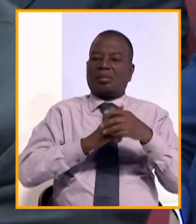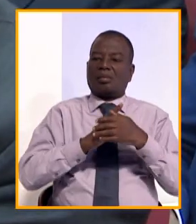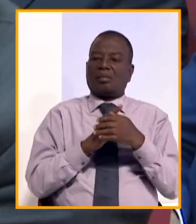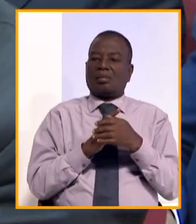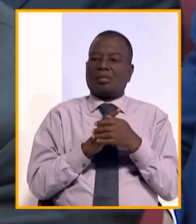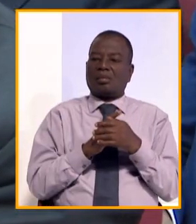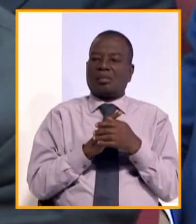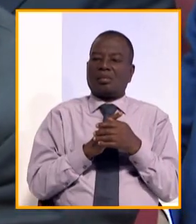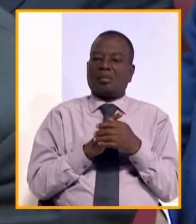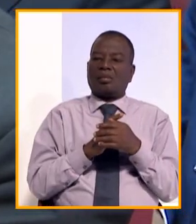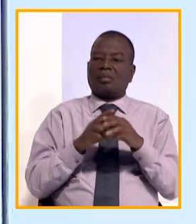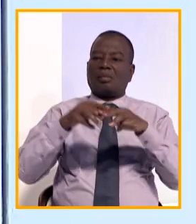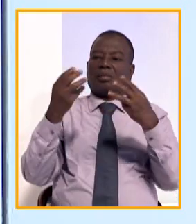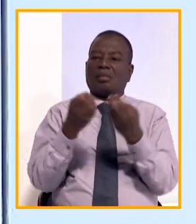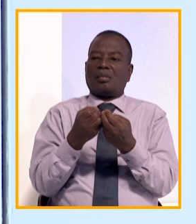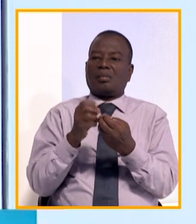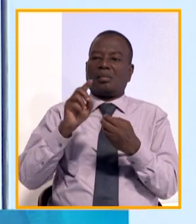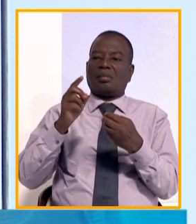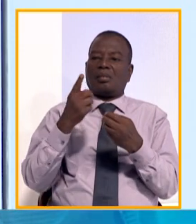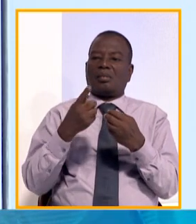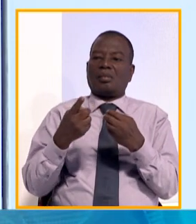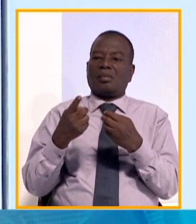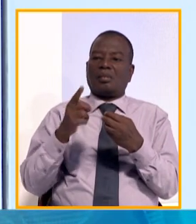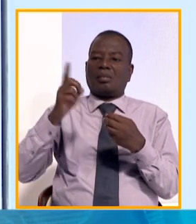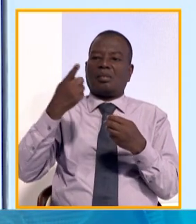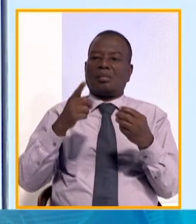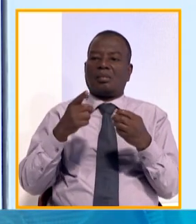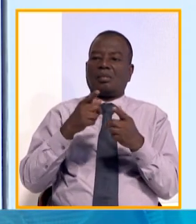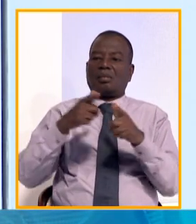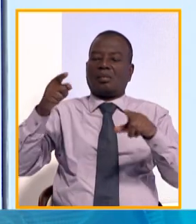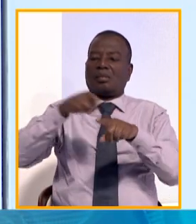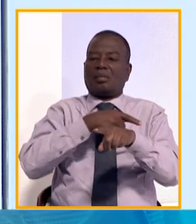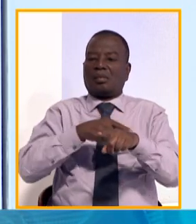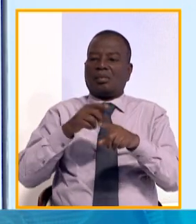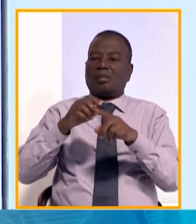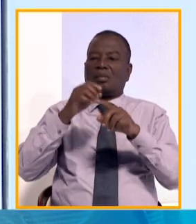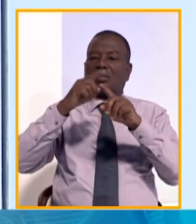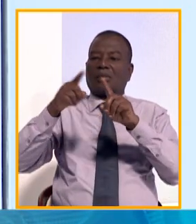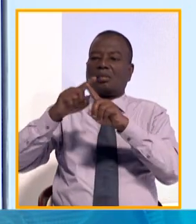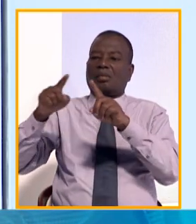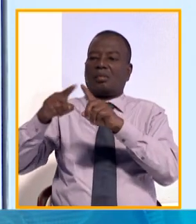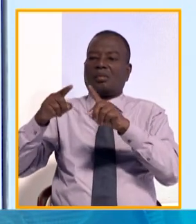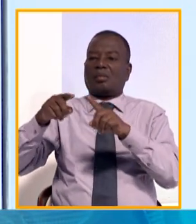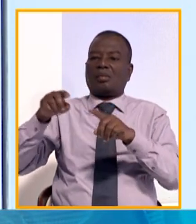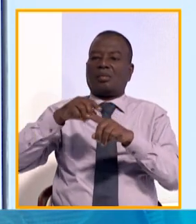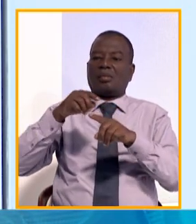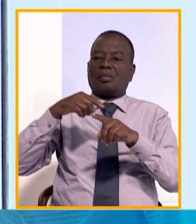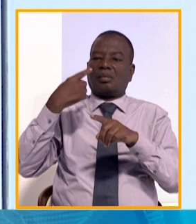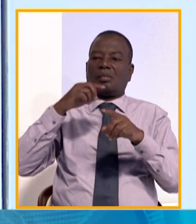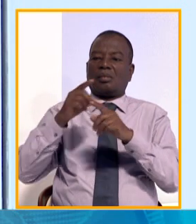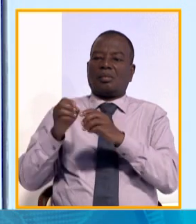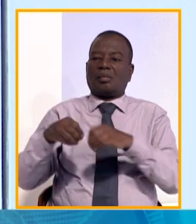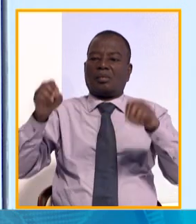2021-2025. L'atelier de ce jour est le premier d'une longue série d'événements thématiques qui vont être organisés tout au long de l'année